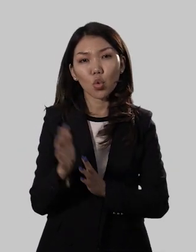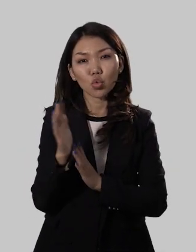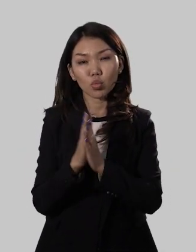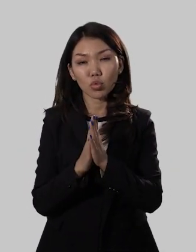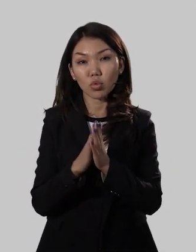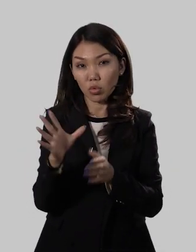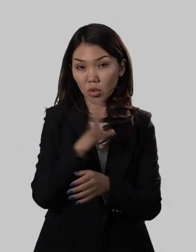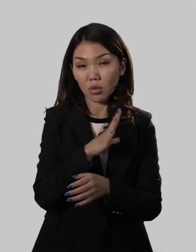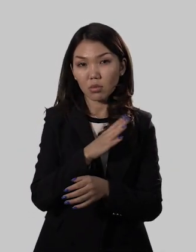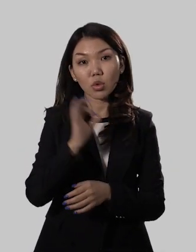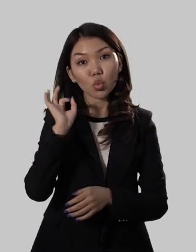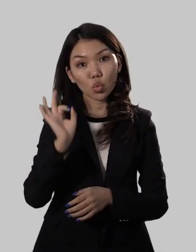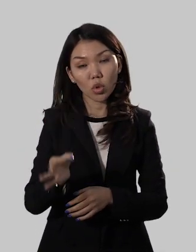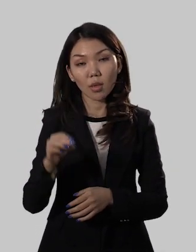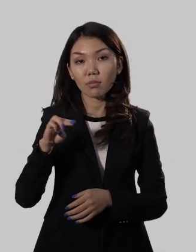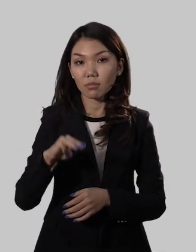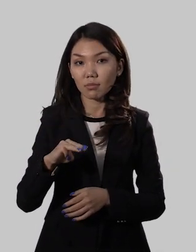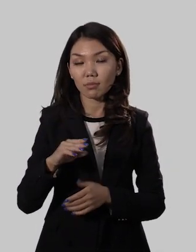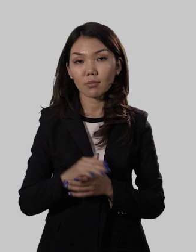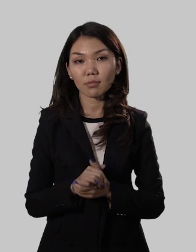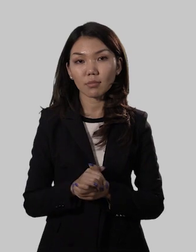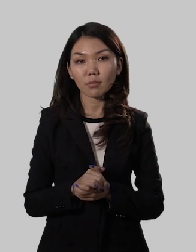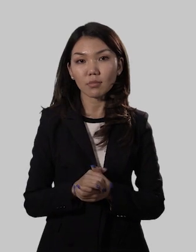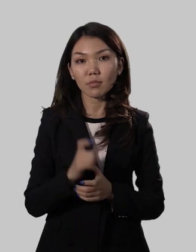өсүмдүктөр кездешет. Туура.